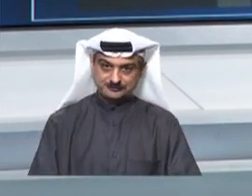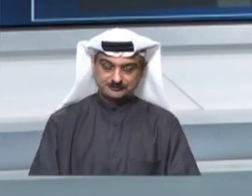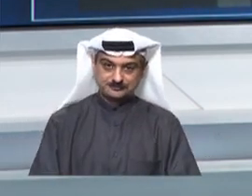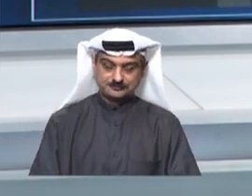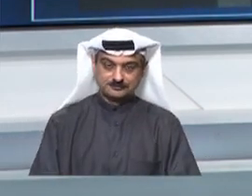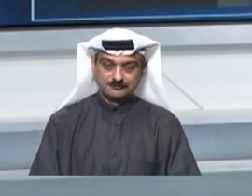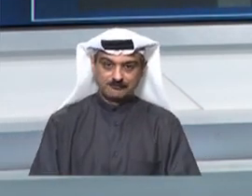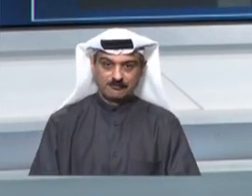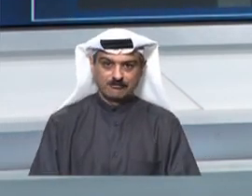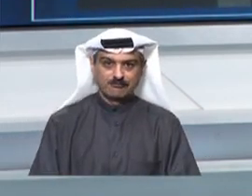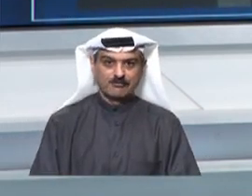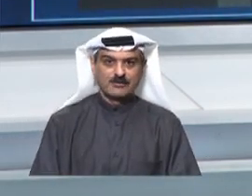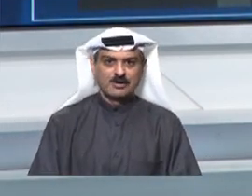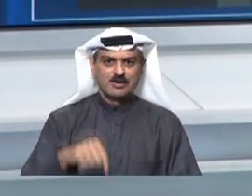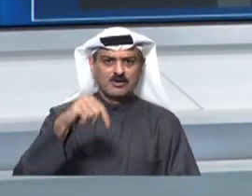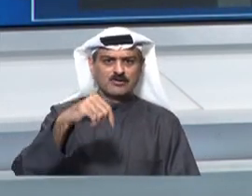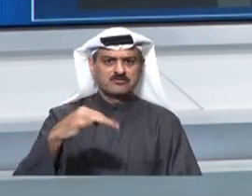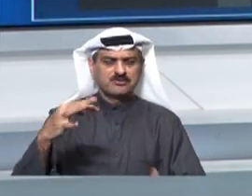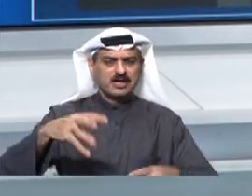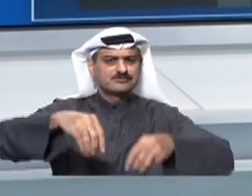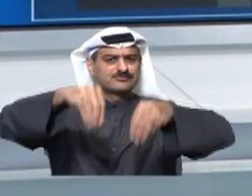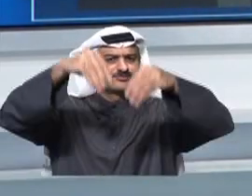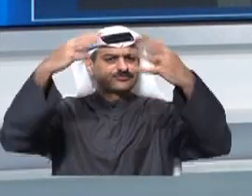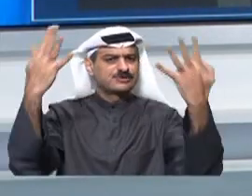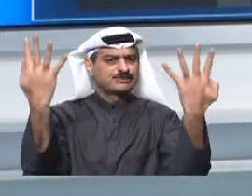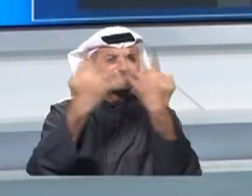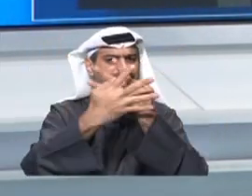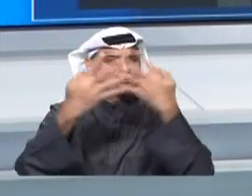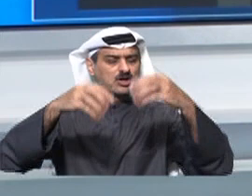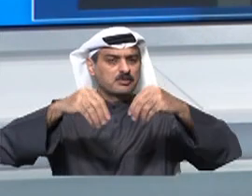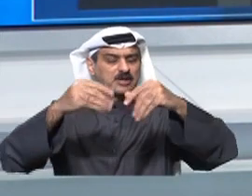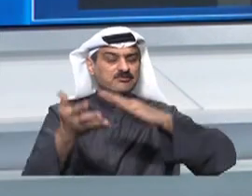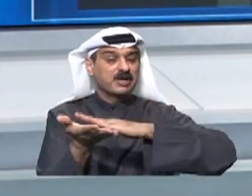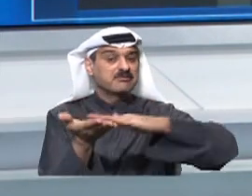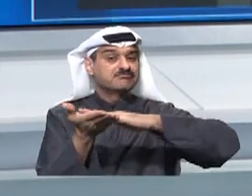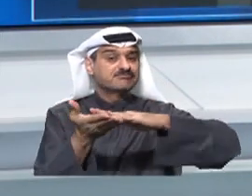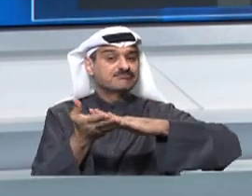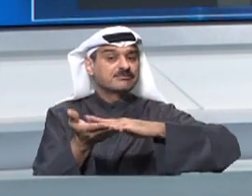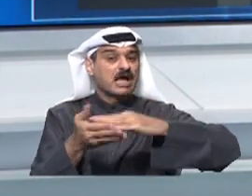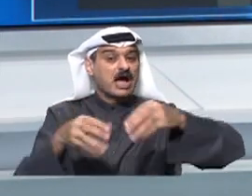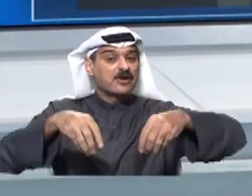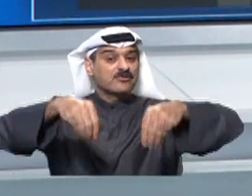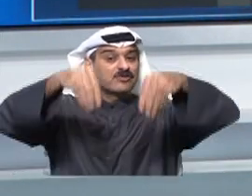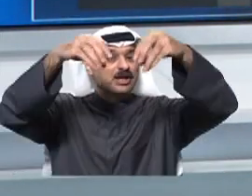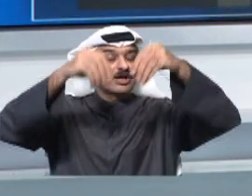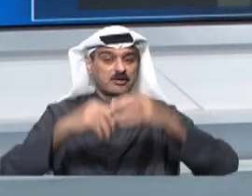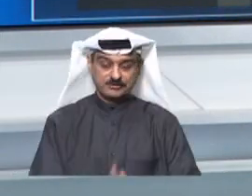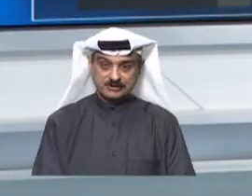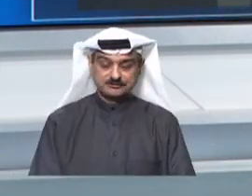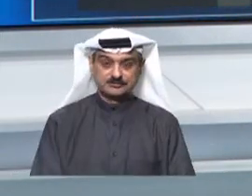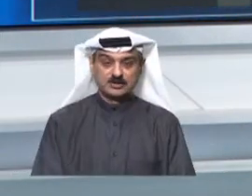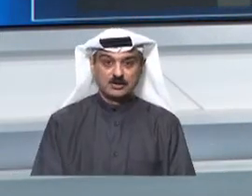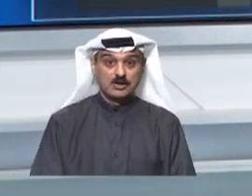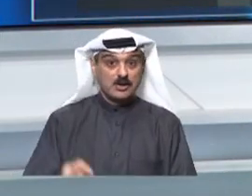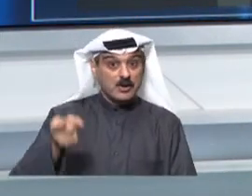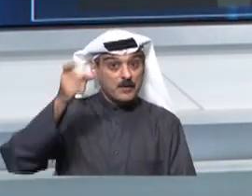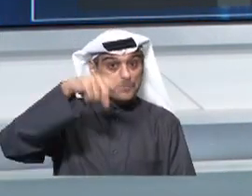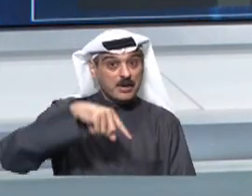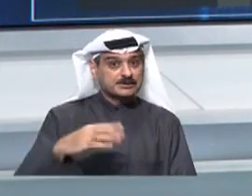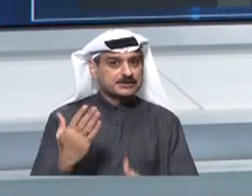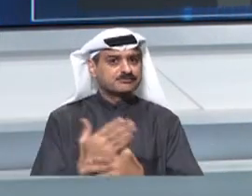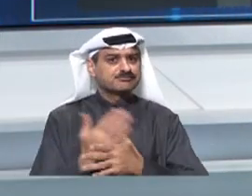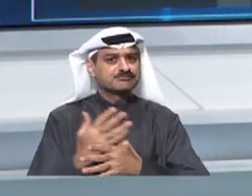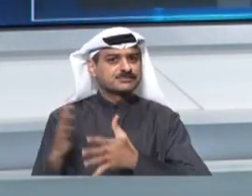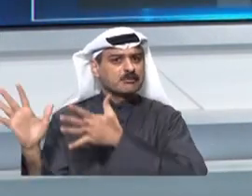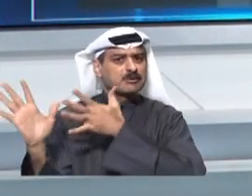أجواء قد تكون مغبرة على بعض المناطق خاصة الصحراوية والمكشوفة خلال نهار يوم الغد، خاصة مع هبوات الهواء، وقد تصل